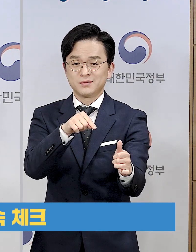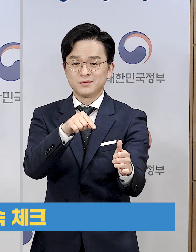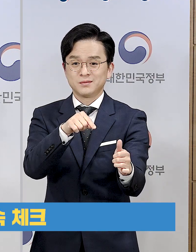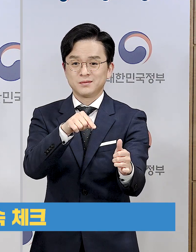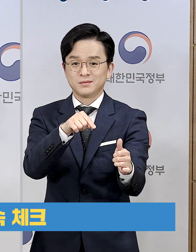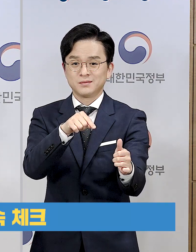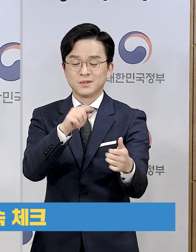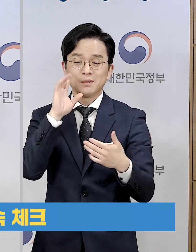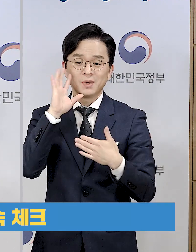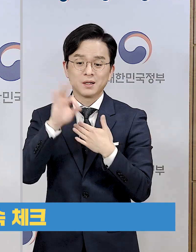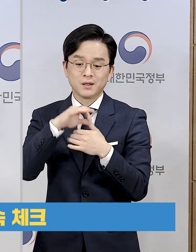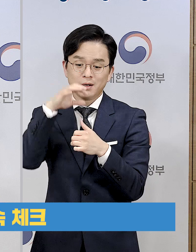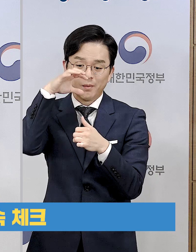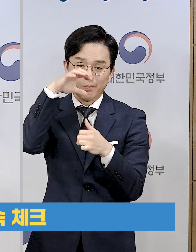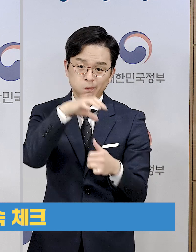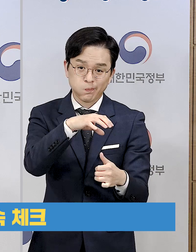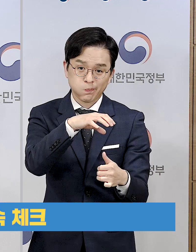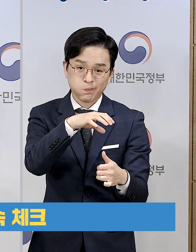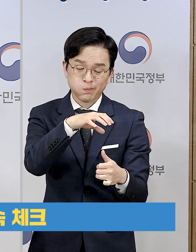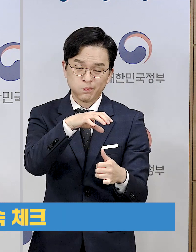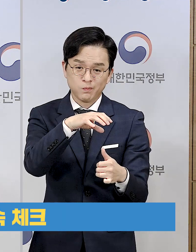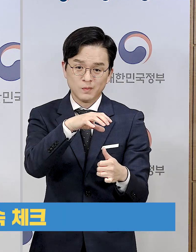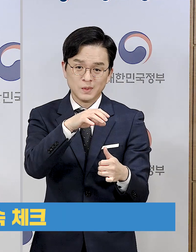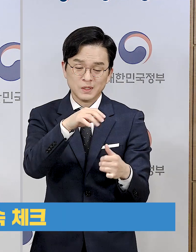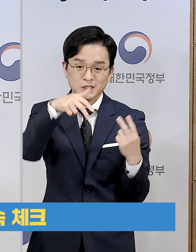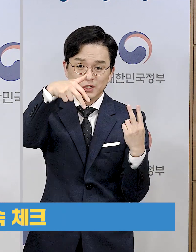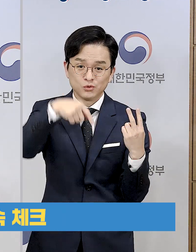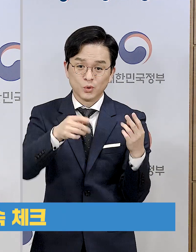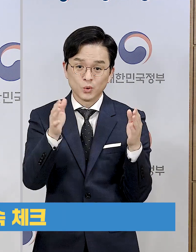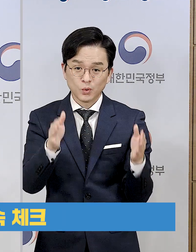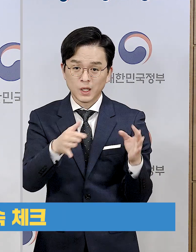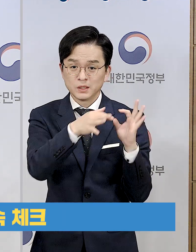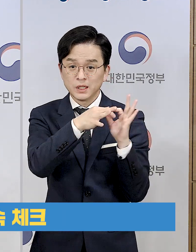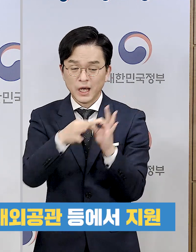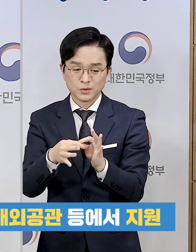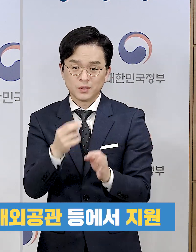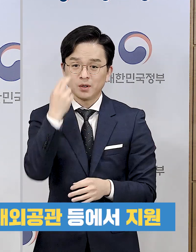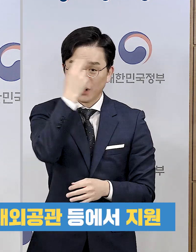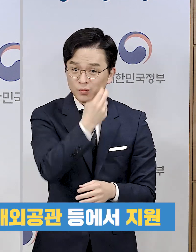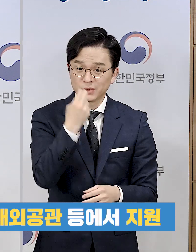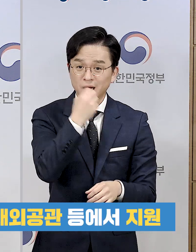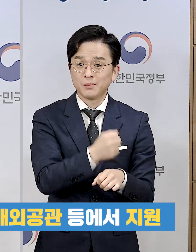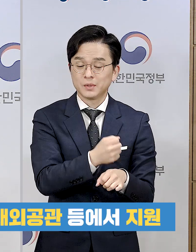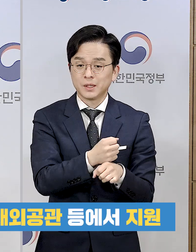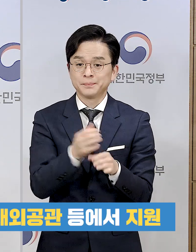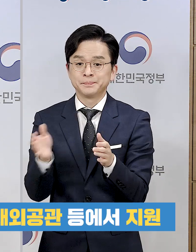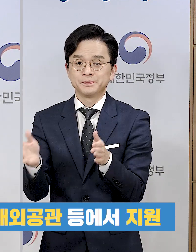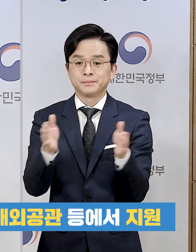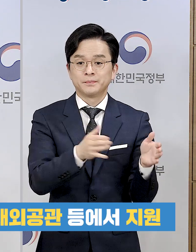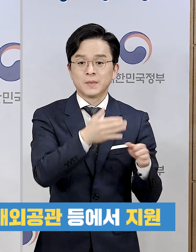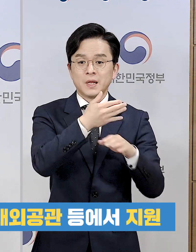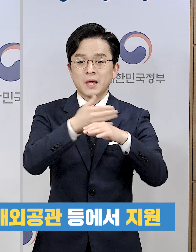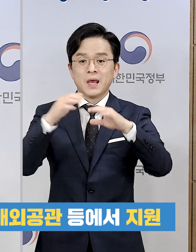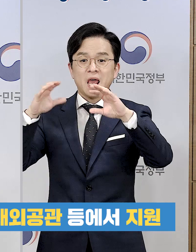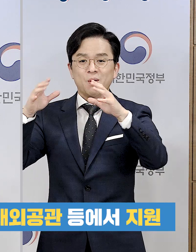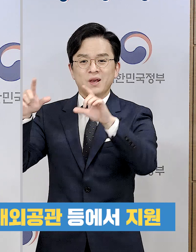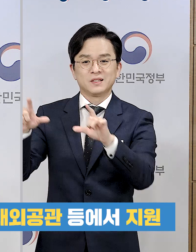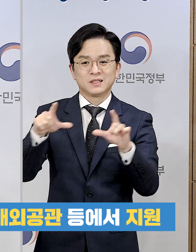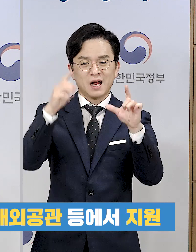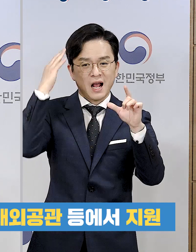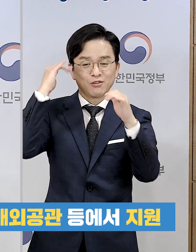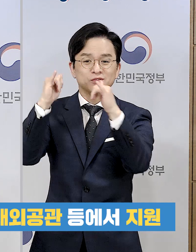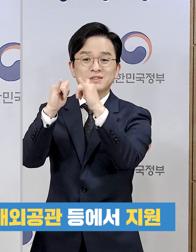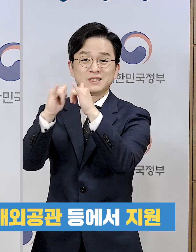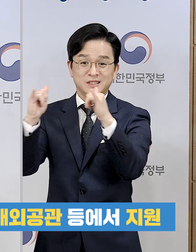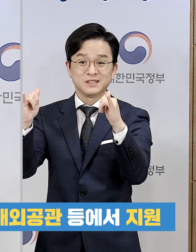중에서 격리 상태에서 증상 여부를 계속 보면서 검사를 받게 됩니다. 그리고 이제 해외에서 우리 국민께서